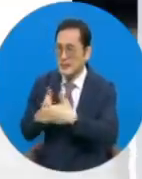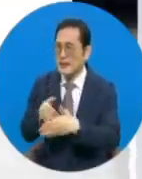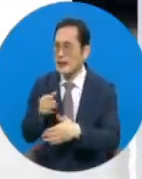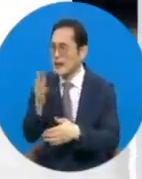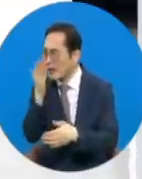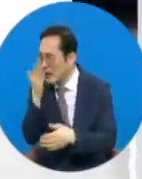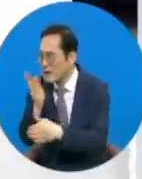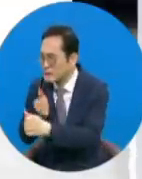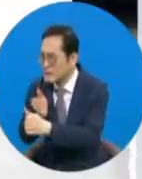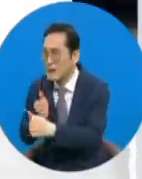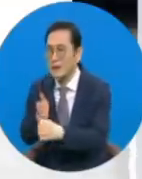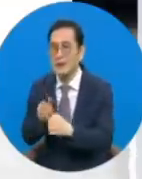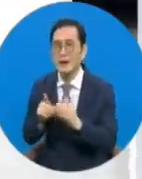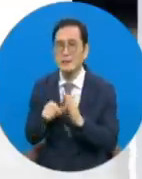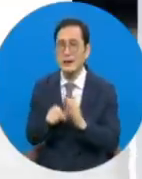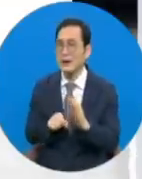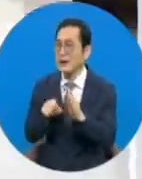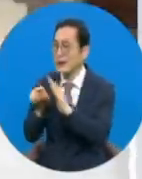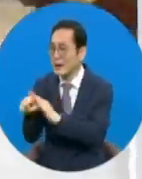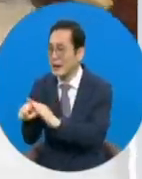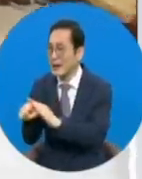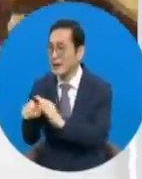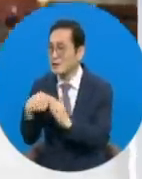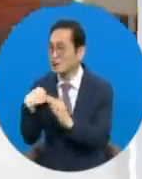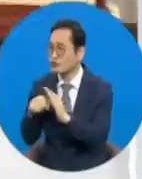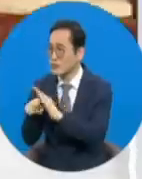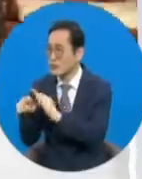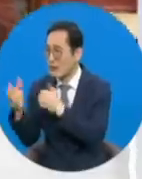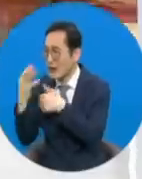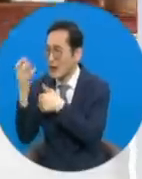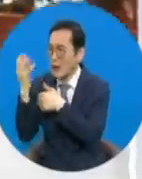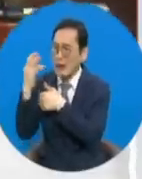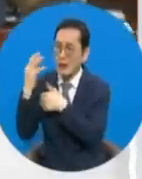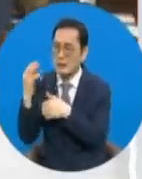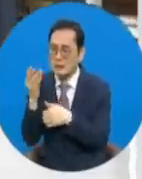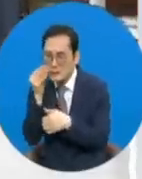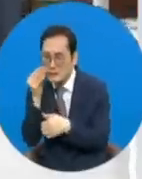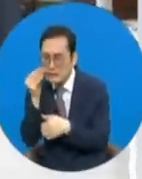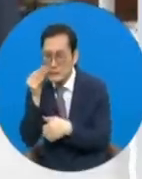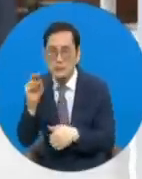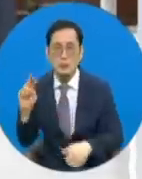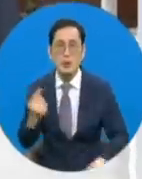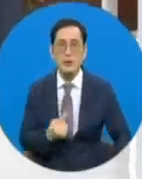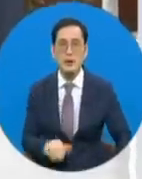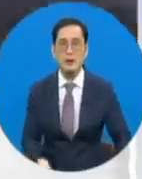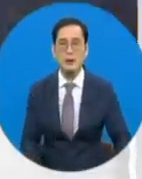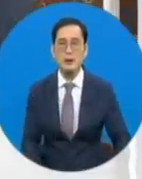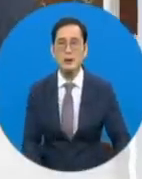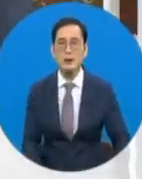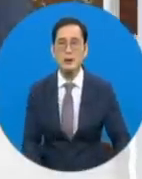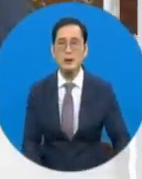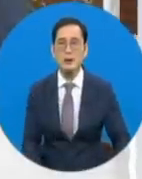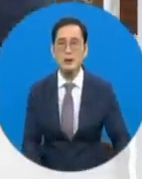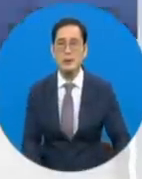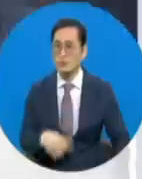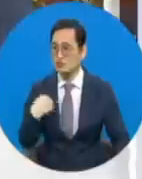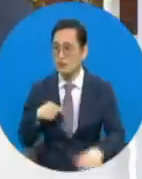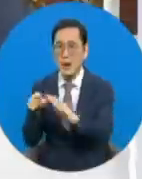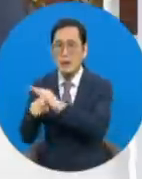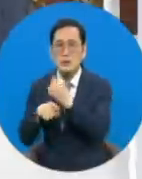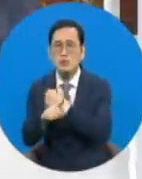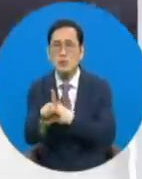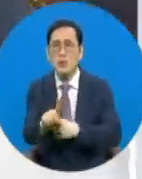다음에 오히려 훈시를 듣고 오는 상황들이 연출되면서부터 도대체 국익을 바탕으로 어떤 정치적 이득이 있기에 거기에 간